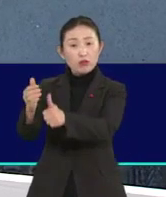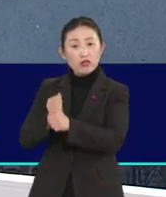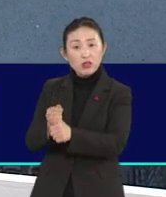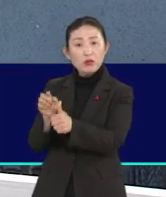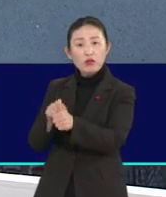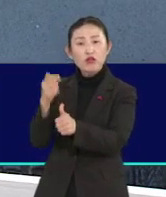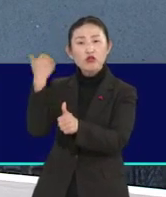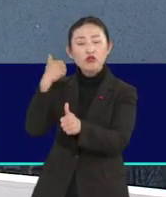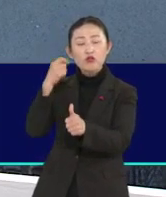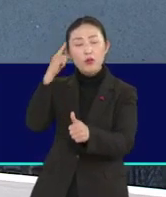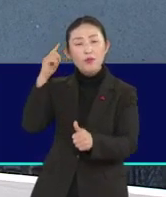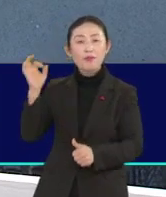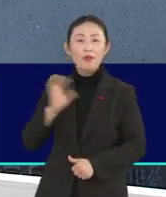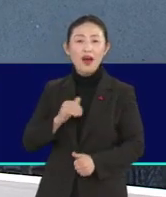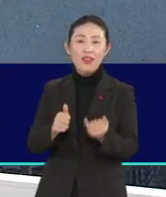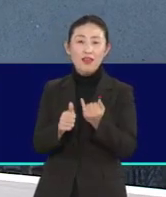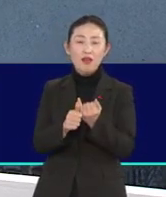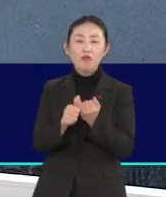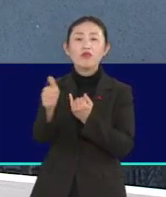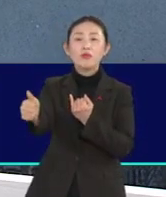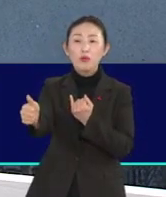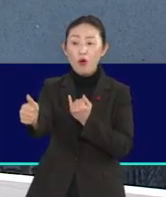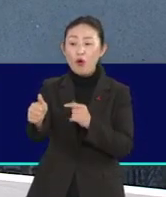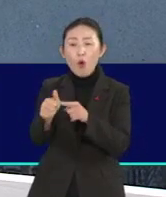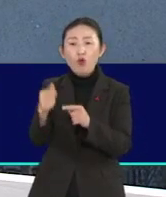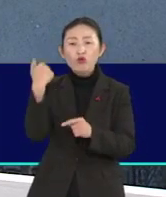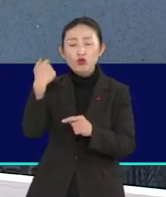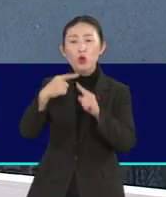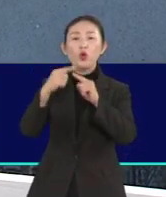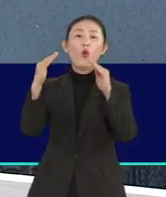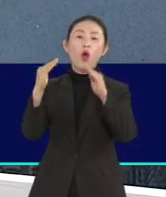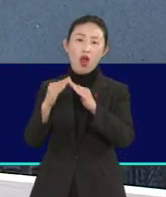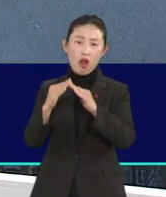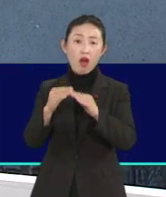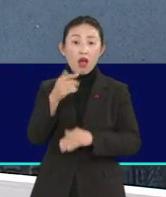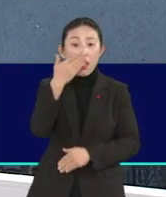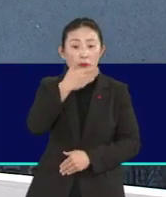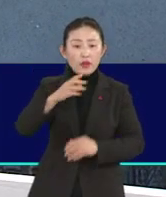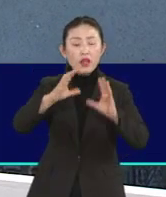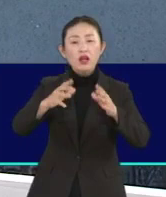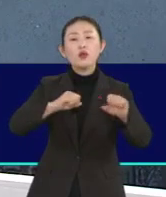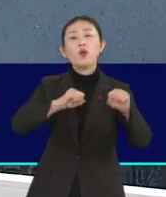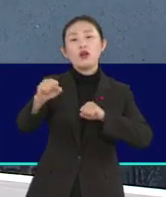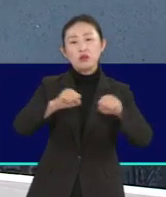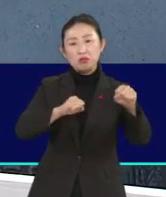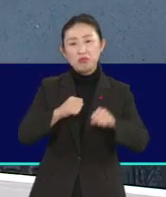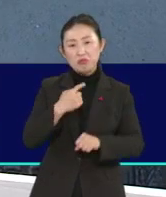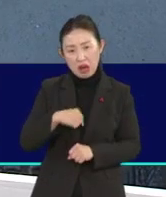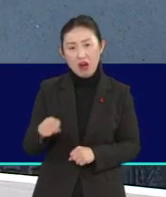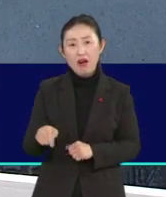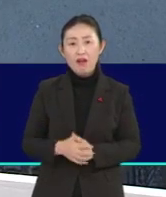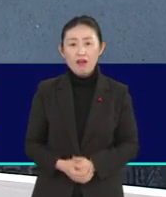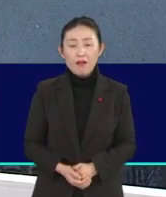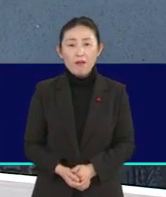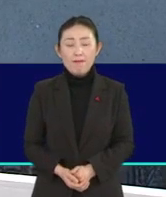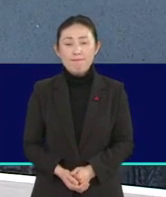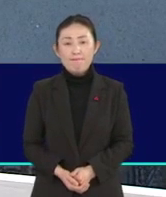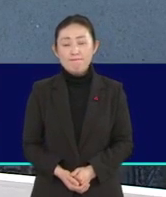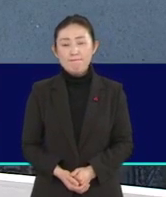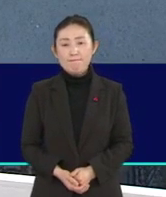붙잡힌 범인은 다름아닌 남편으로 지역의 한 교회 소속으로 현재에서 활동해온 목회자였습니다 김철진 기자의 단독